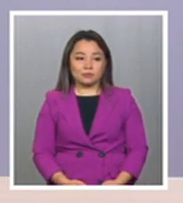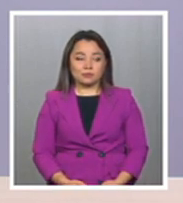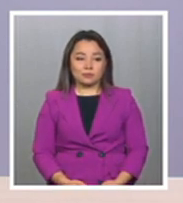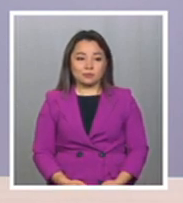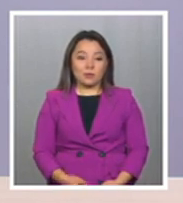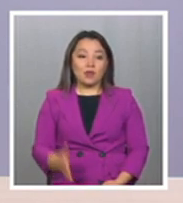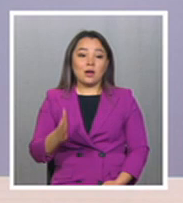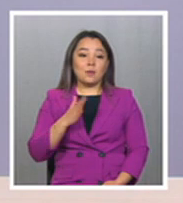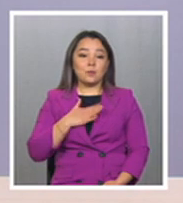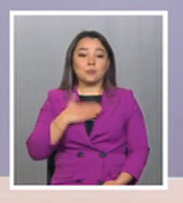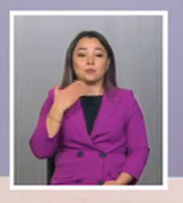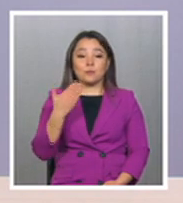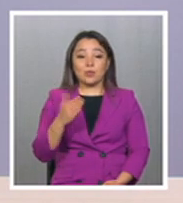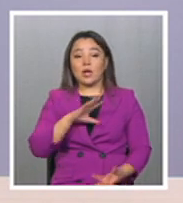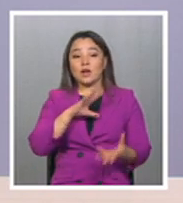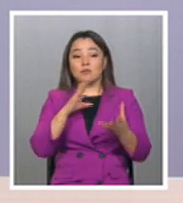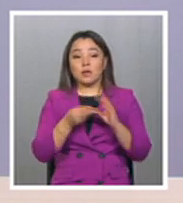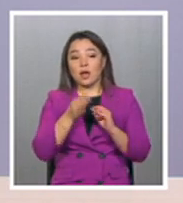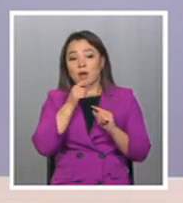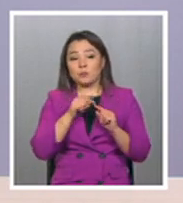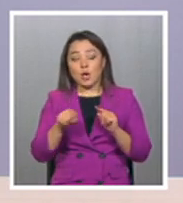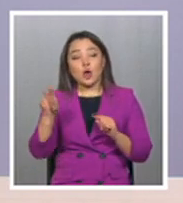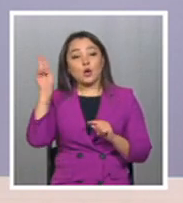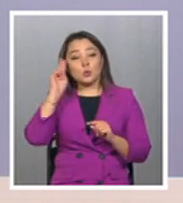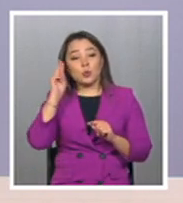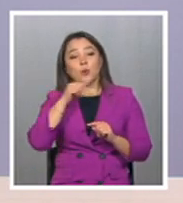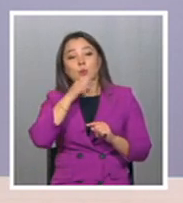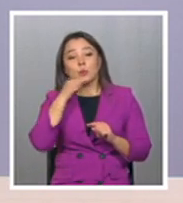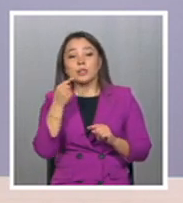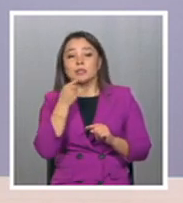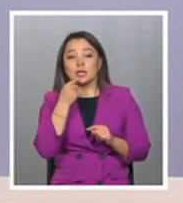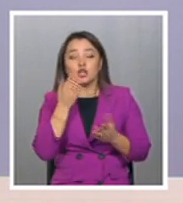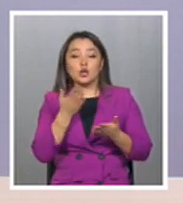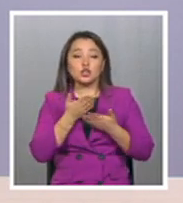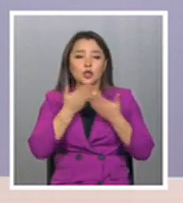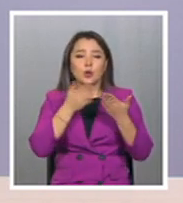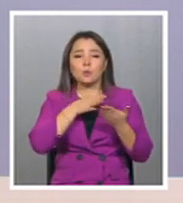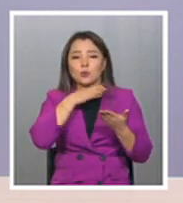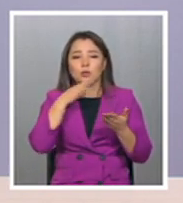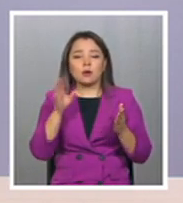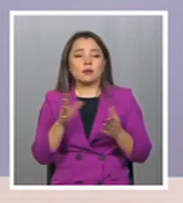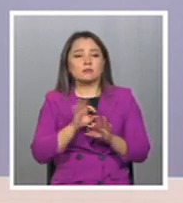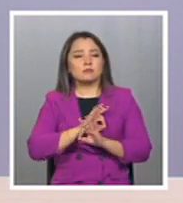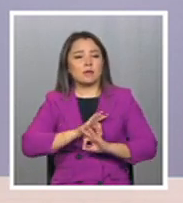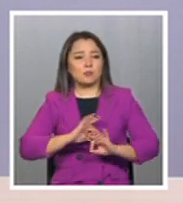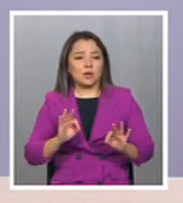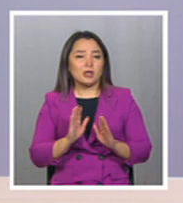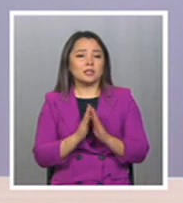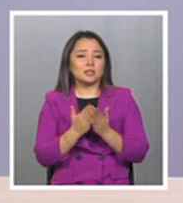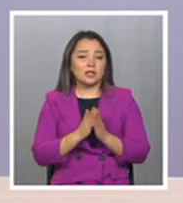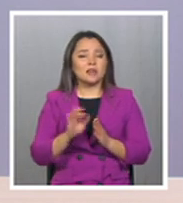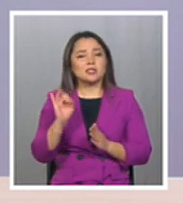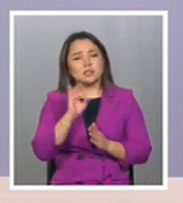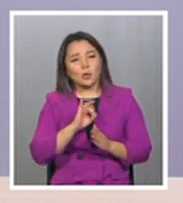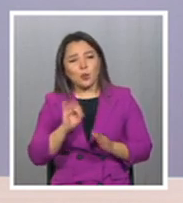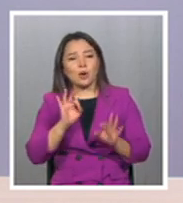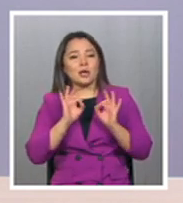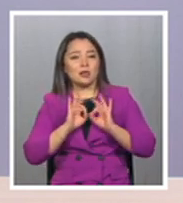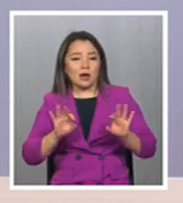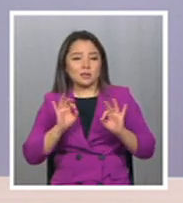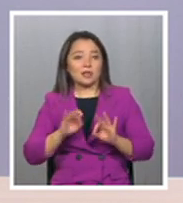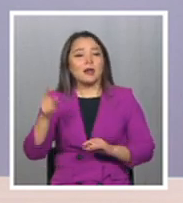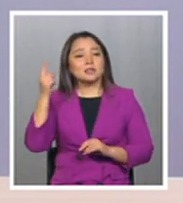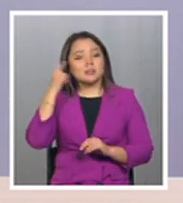Мы с вами за все это время, пока изучаем русский язык, прочитали много замечательных книг, историй, рассказов,